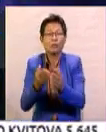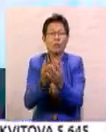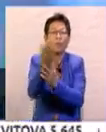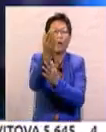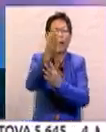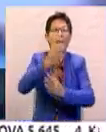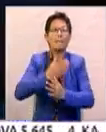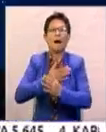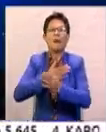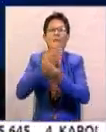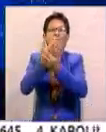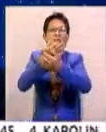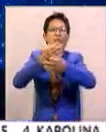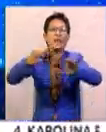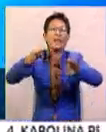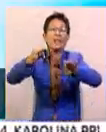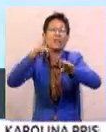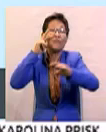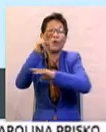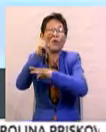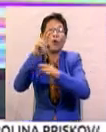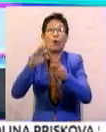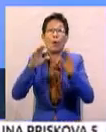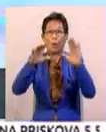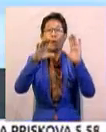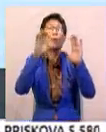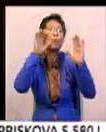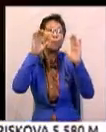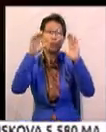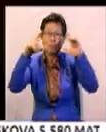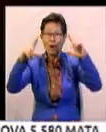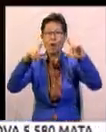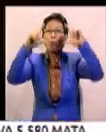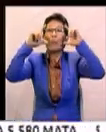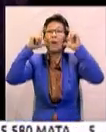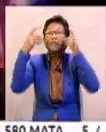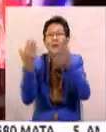platform MyFreeView dan wajah baru saluran Radio Nasional FM.